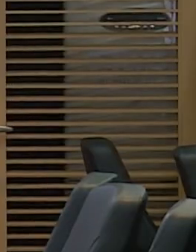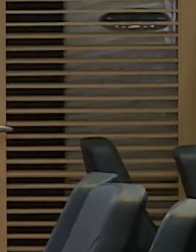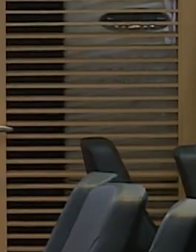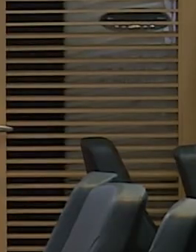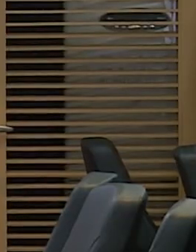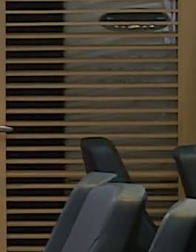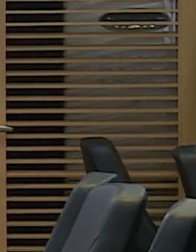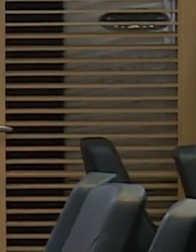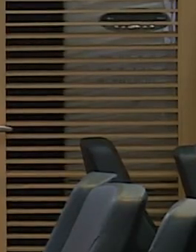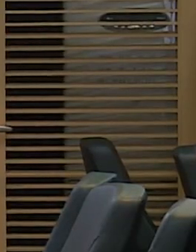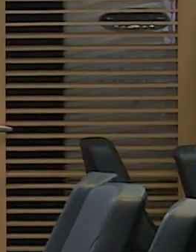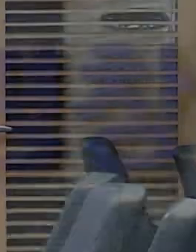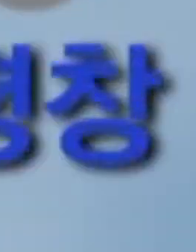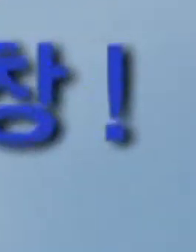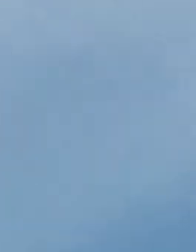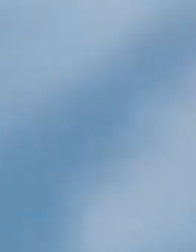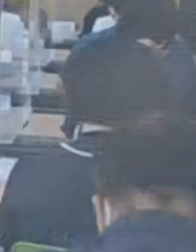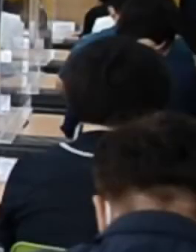협약을 체결했습니다.